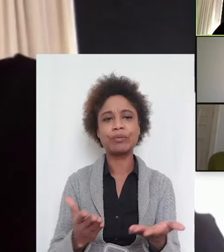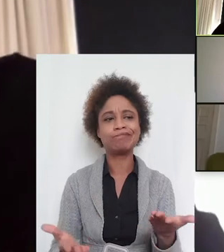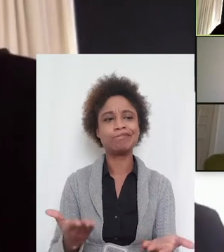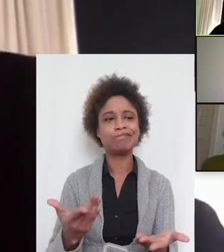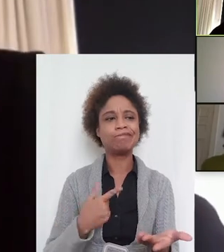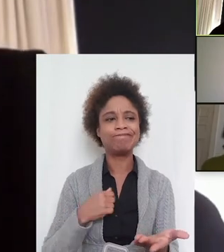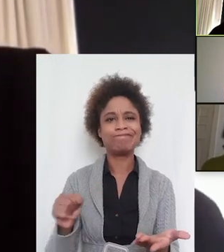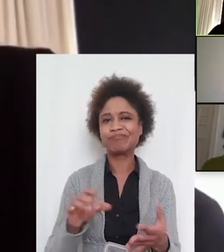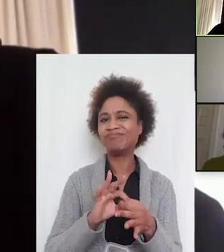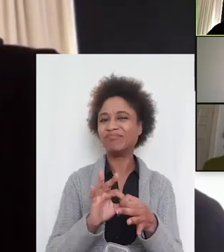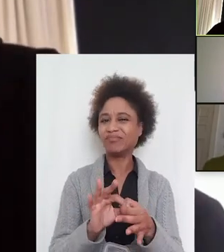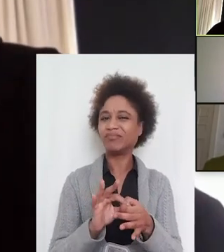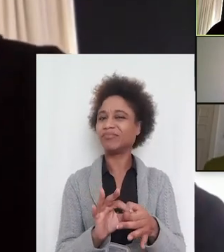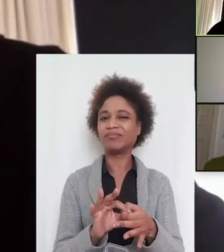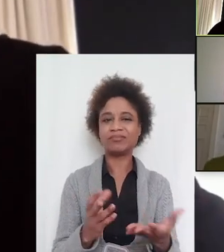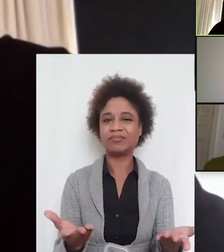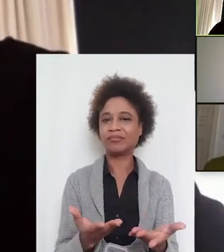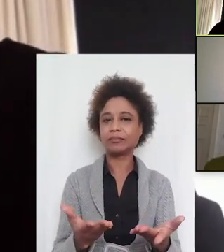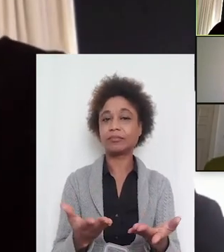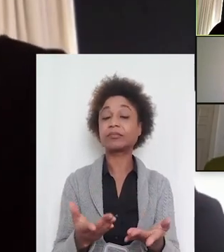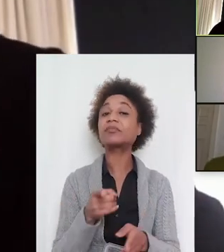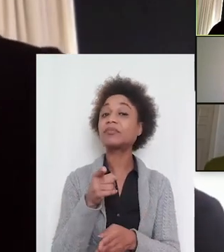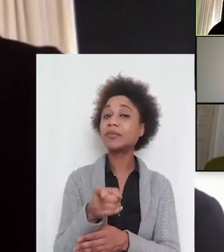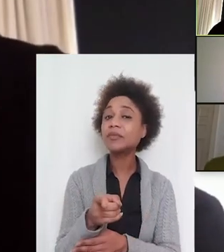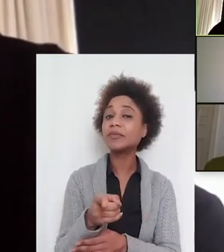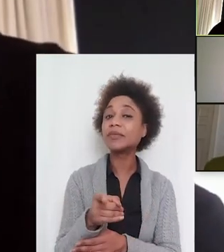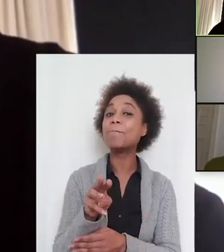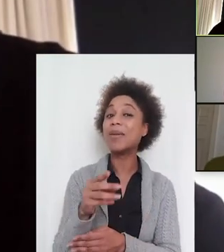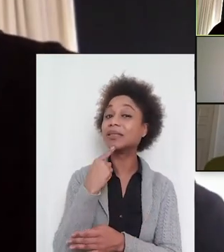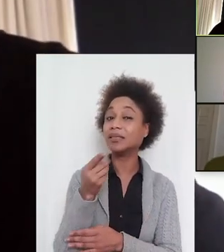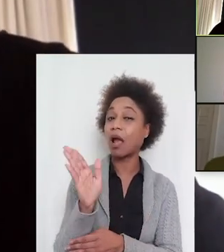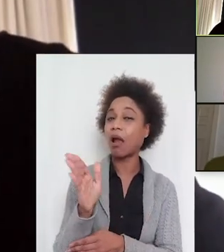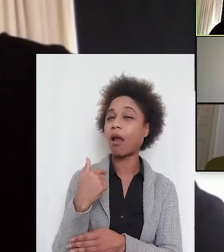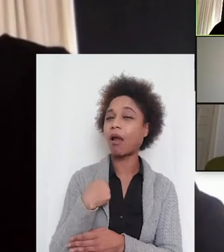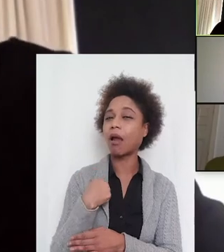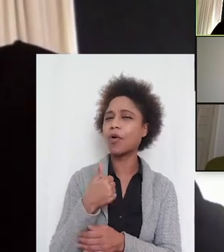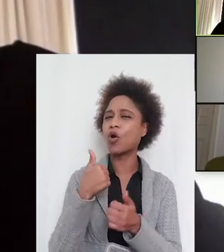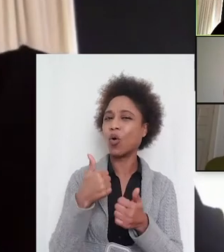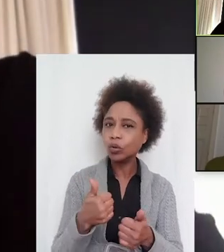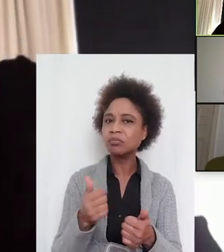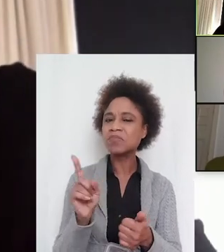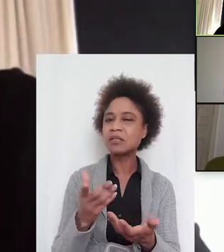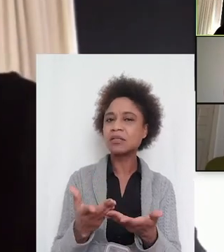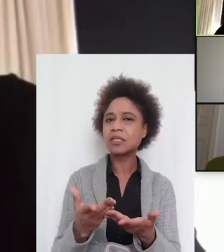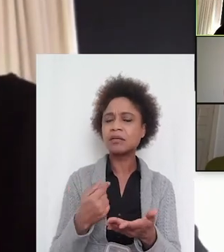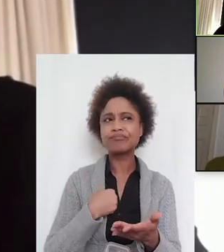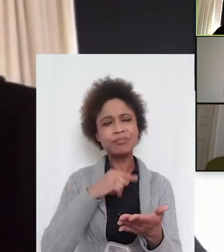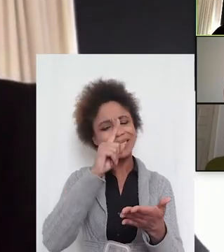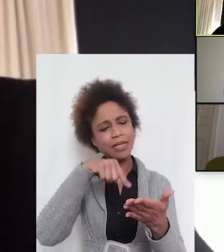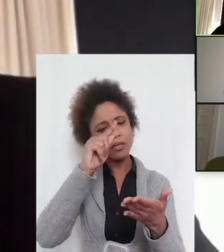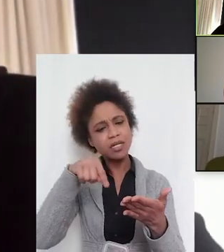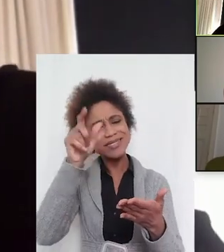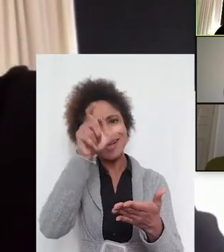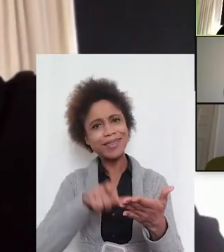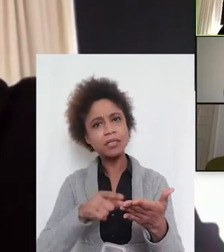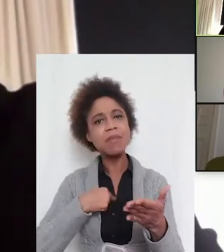zonder dat je er niet mee te maken hebt. Dus daarom vind ik ook goed van wat Marieke net zei, van ga even zo'n checklist doen. Maar doe dat